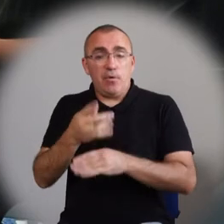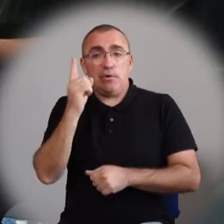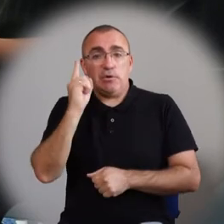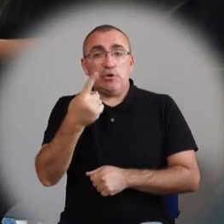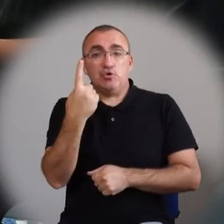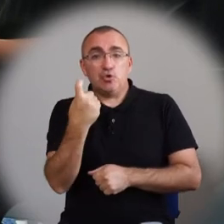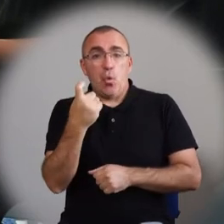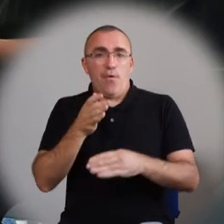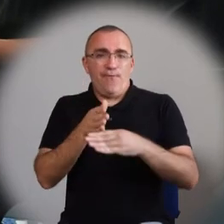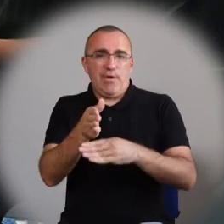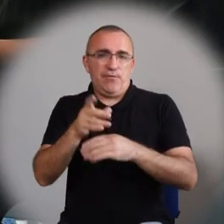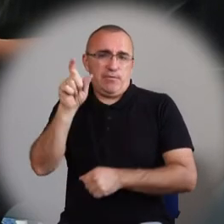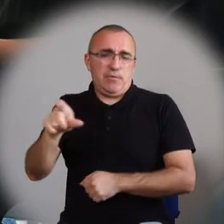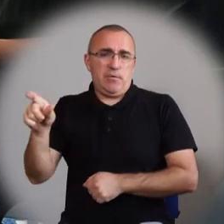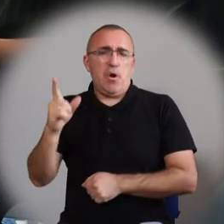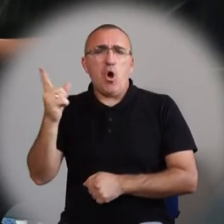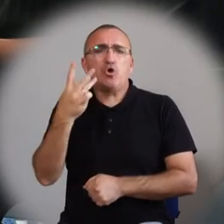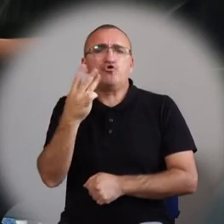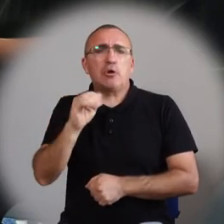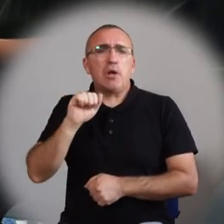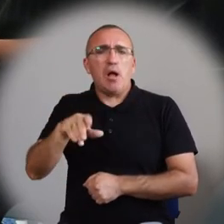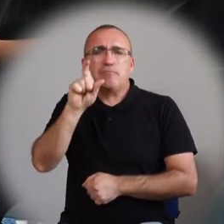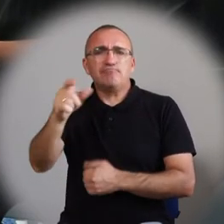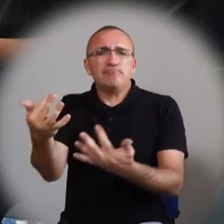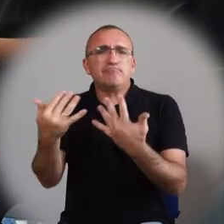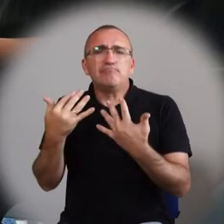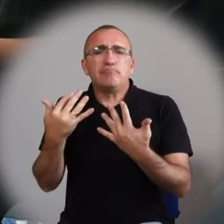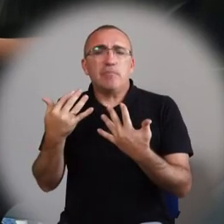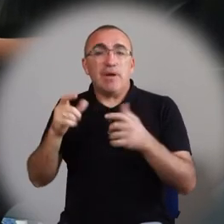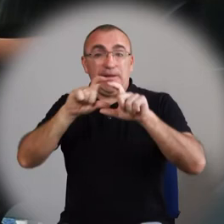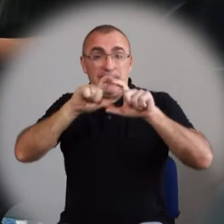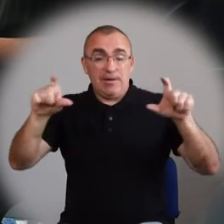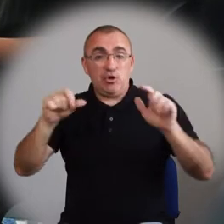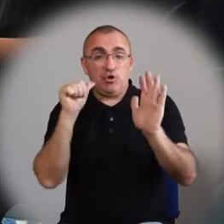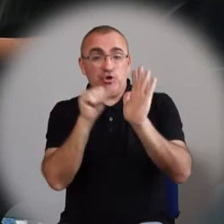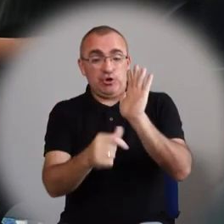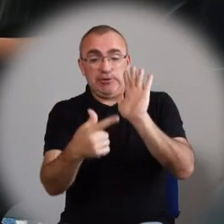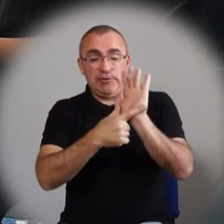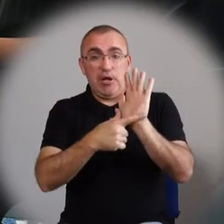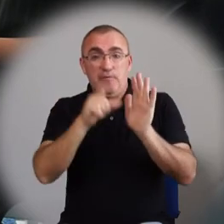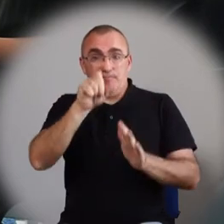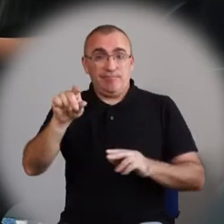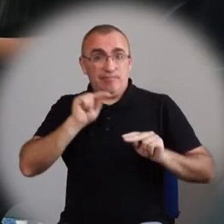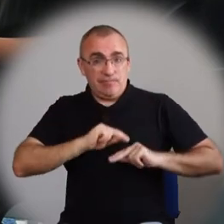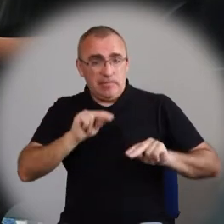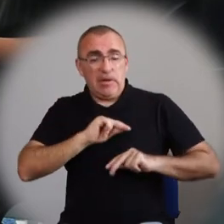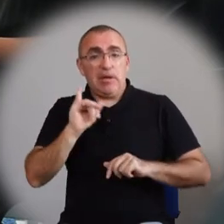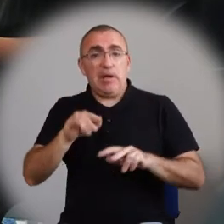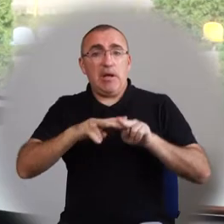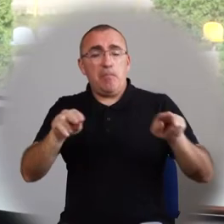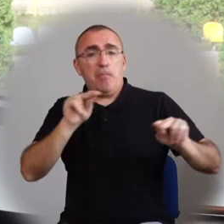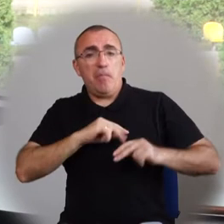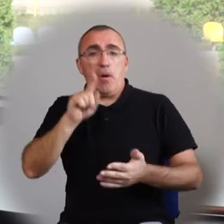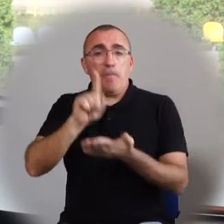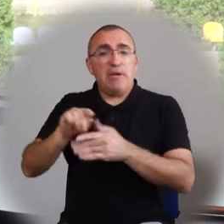перший день нас відвідали 1100 відвідувачів. А який штат у вас? У нас в департаменті 67 штатних